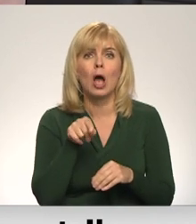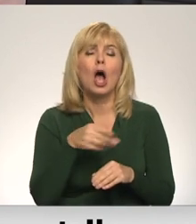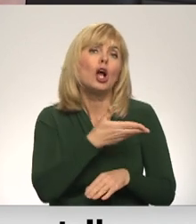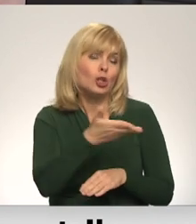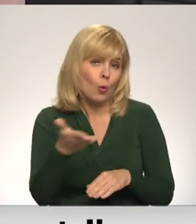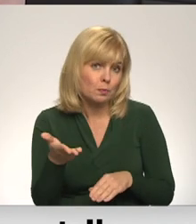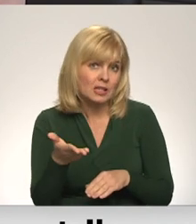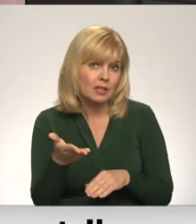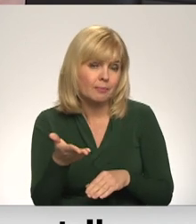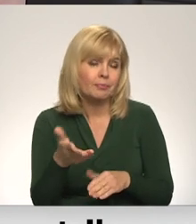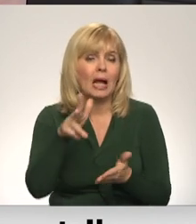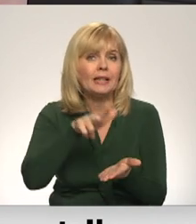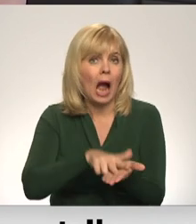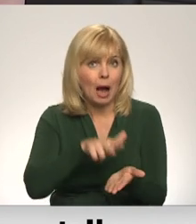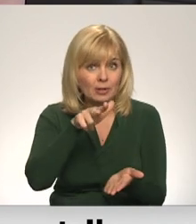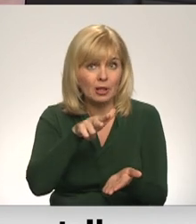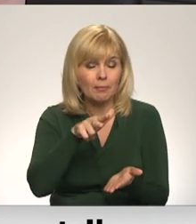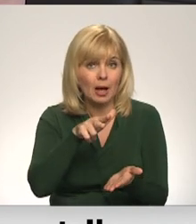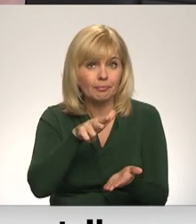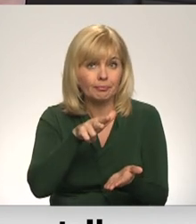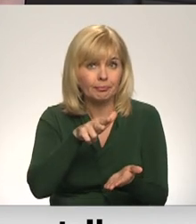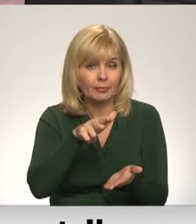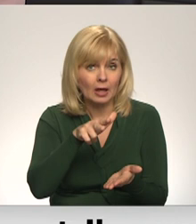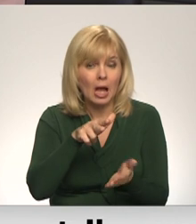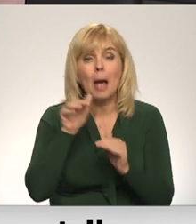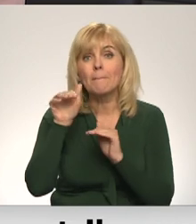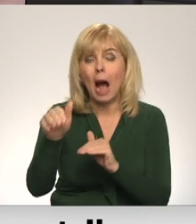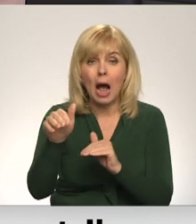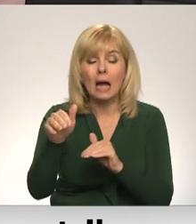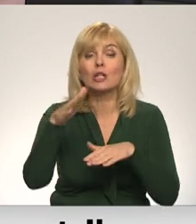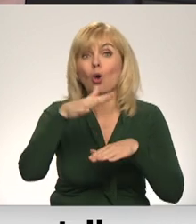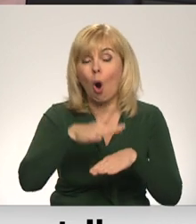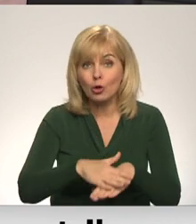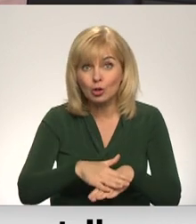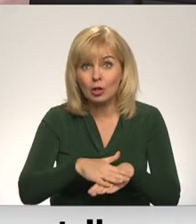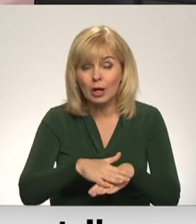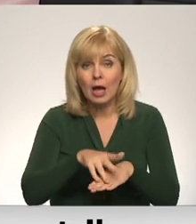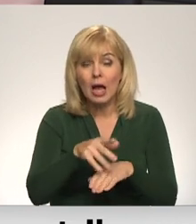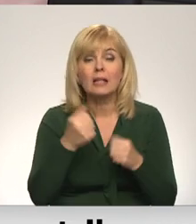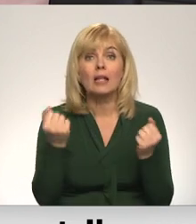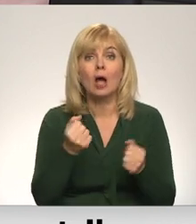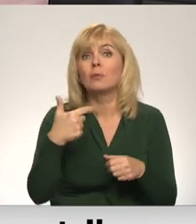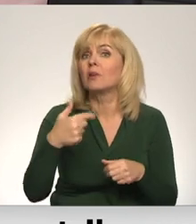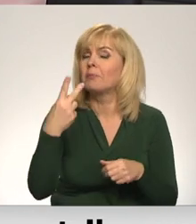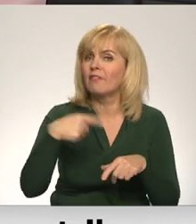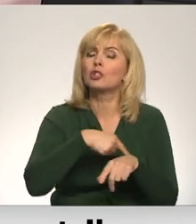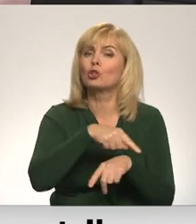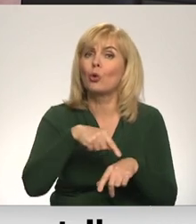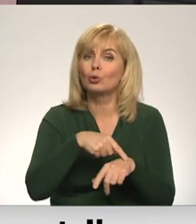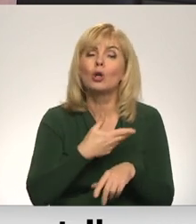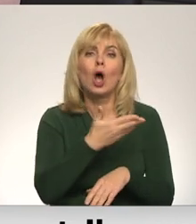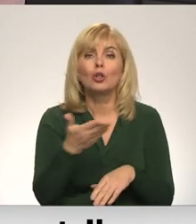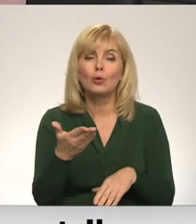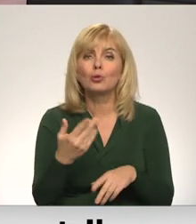Jums jāapstiprina bankas konts, bet tas darbojās 72 stundas. Un jūs